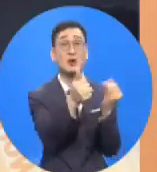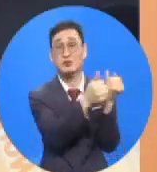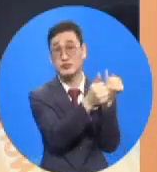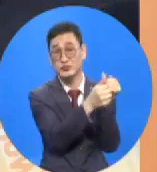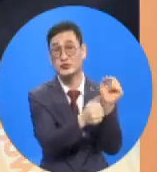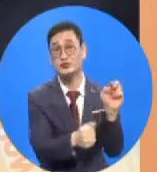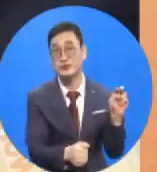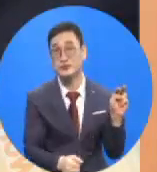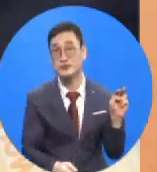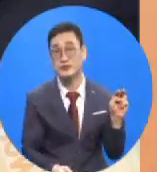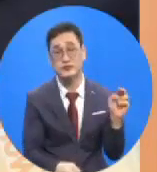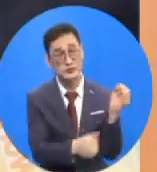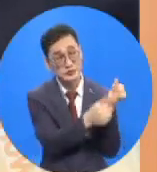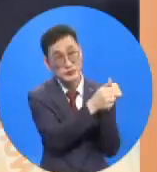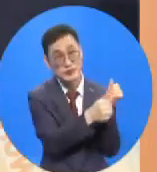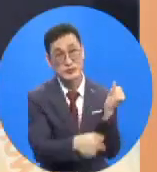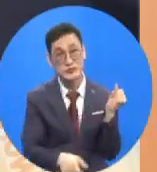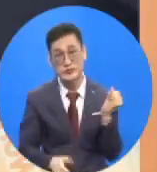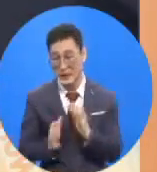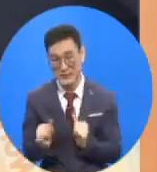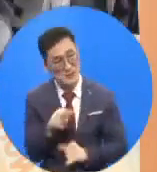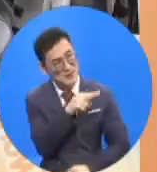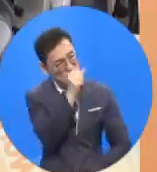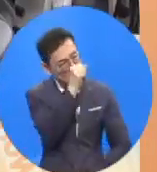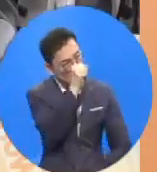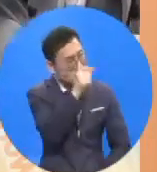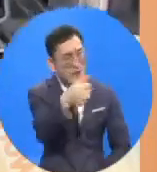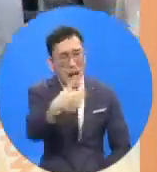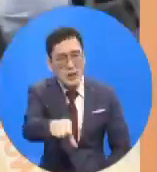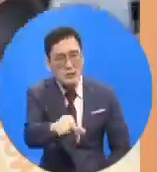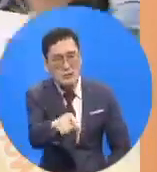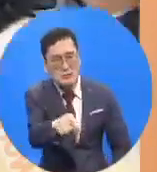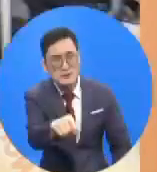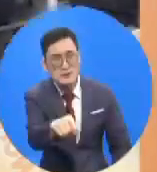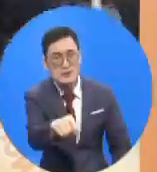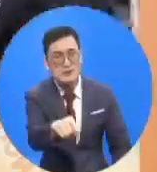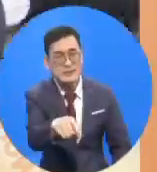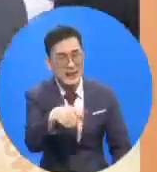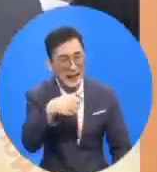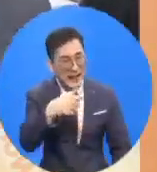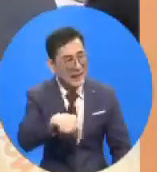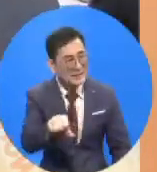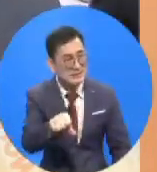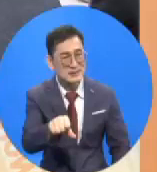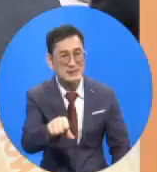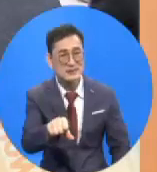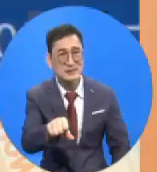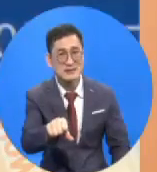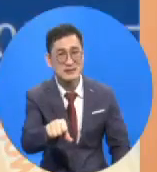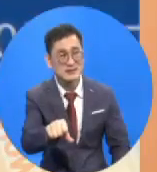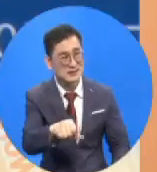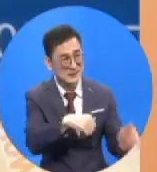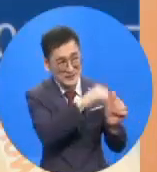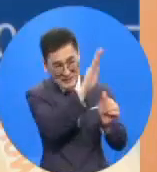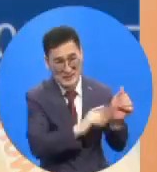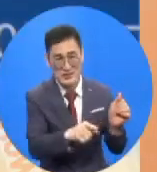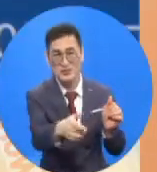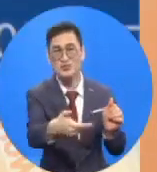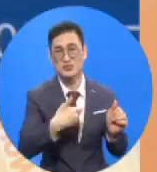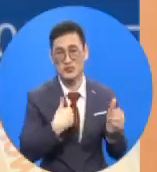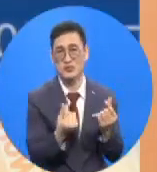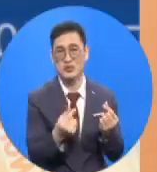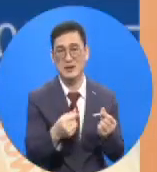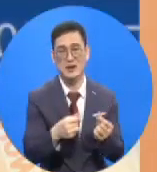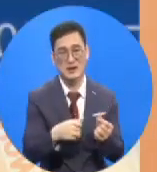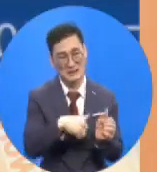좋아하고 예전에 가슴속에 담아 있는 사람들에게 굉장히 뜨면서 보면 좀 고쳐 칼 우리는 그런 형태를 보이신 같은데 좀 금